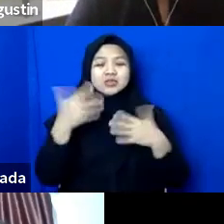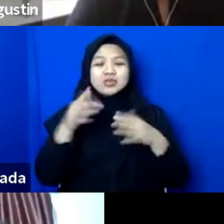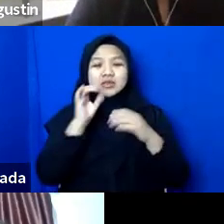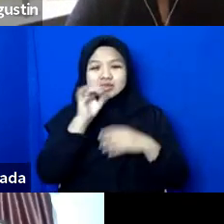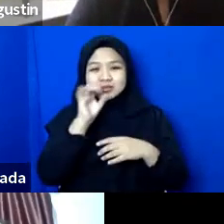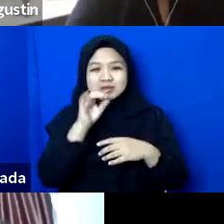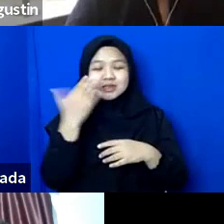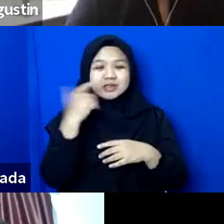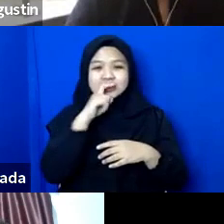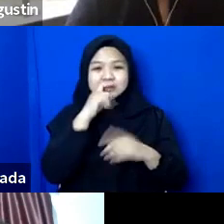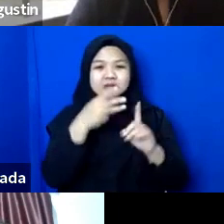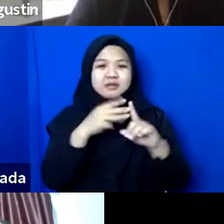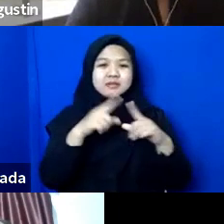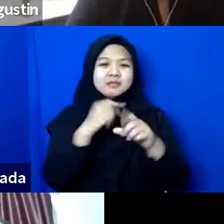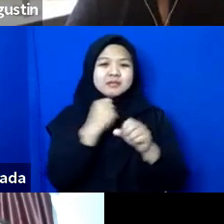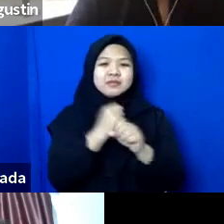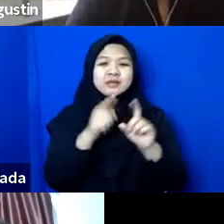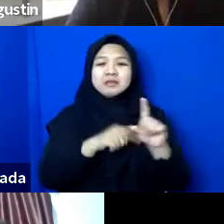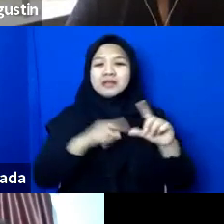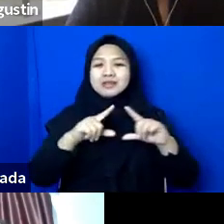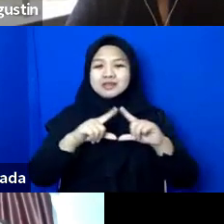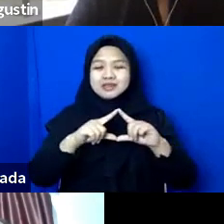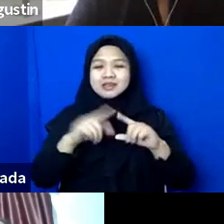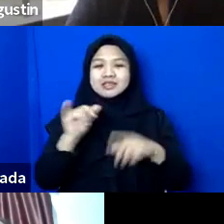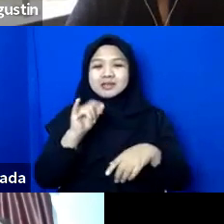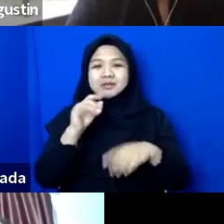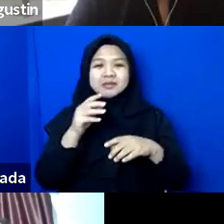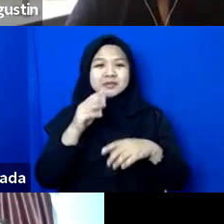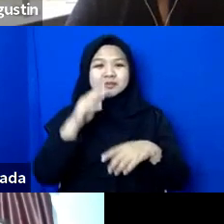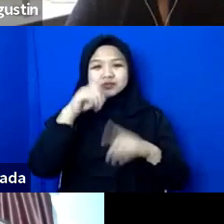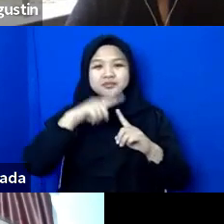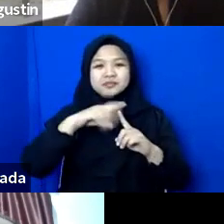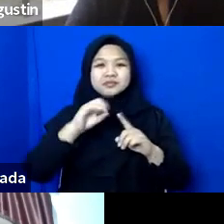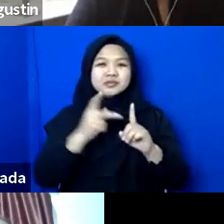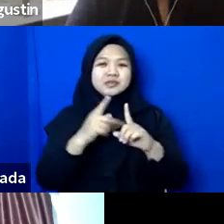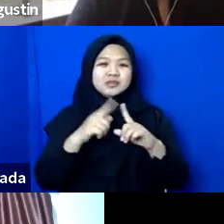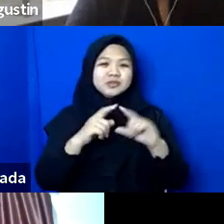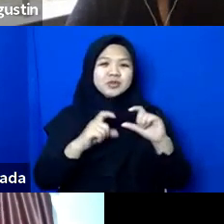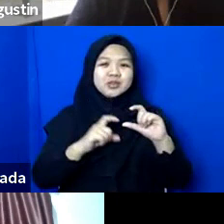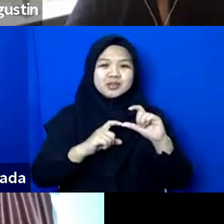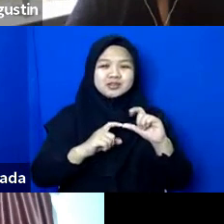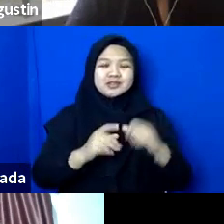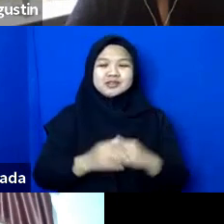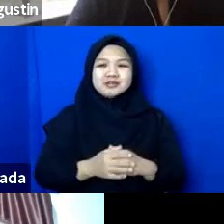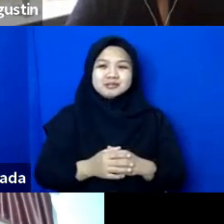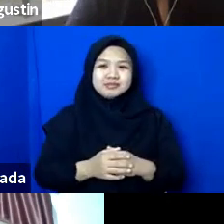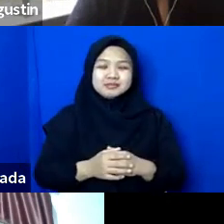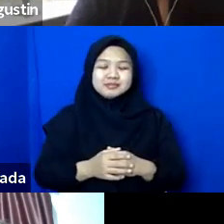oleh Bagio dengan tepat Halo Mas tolhas pentol khas